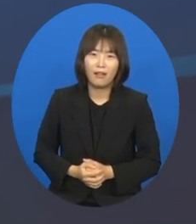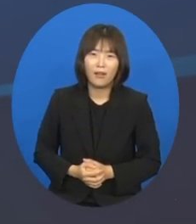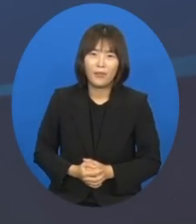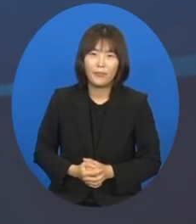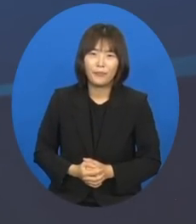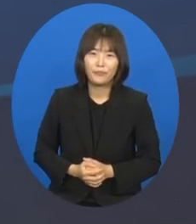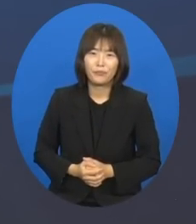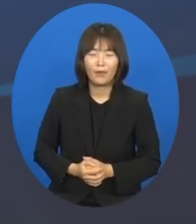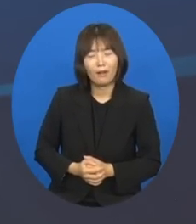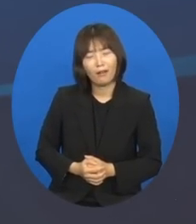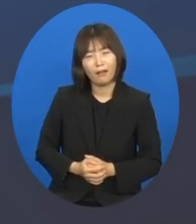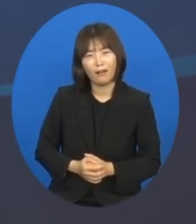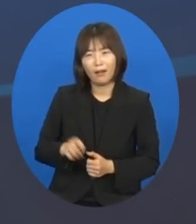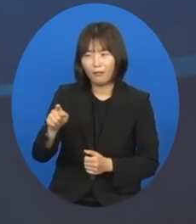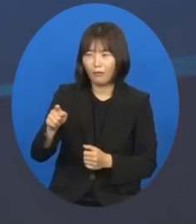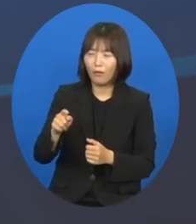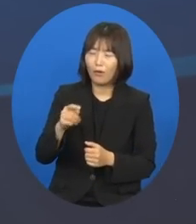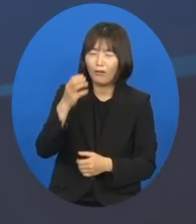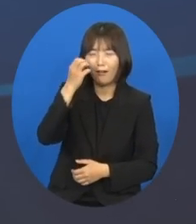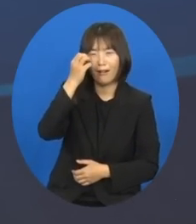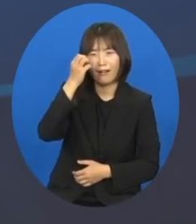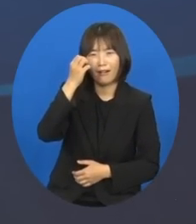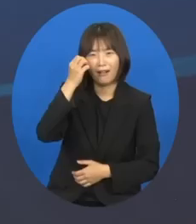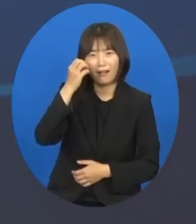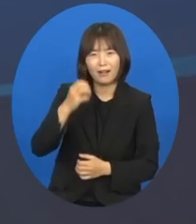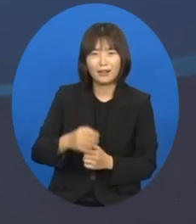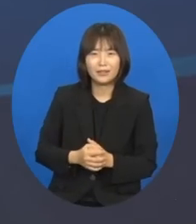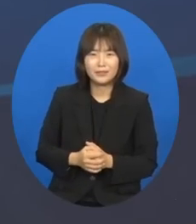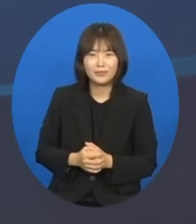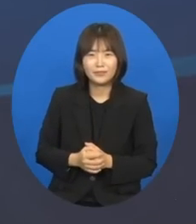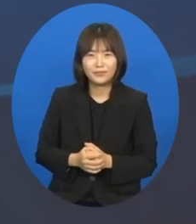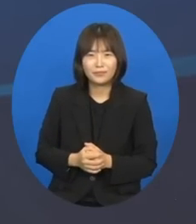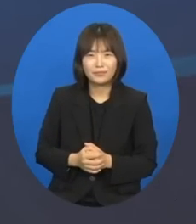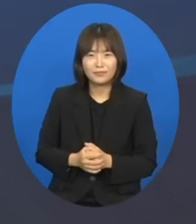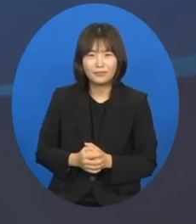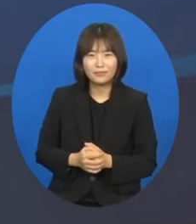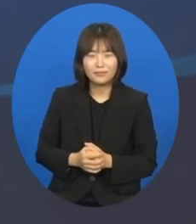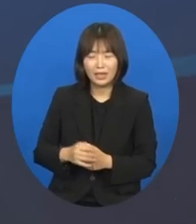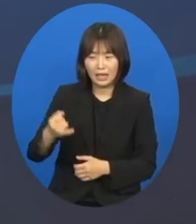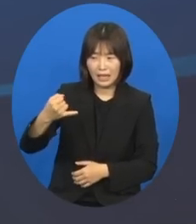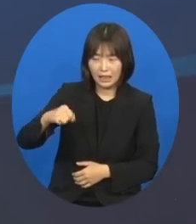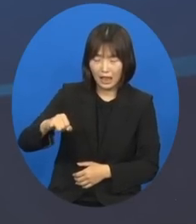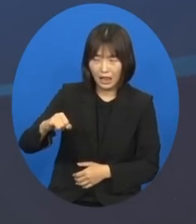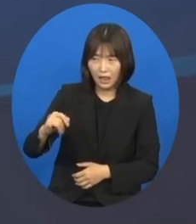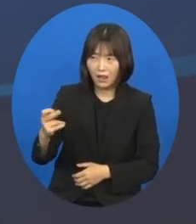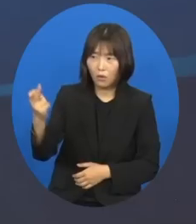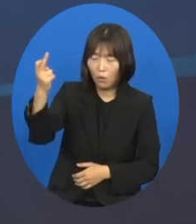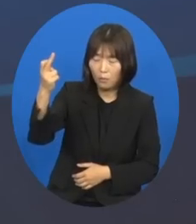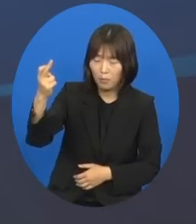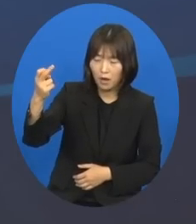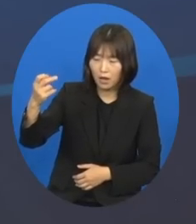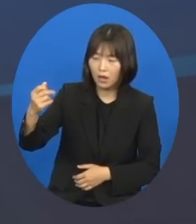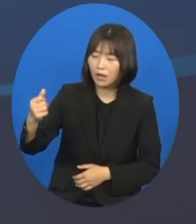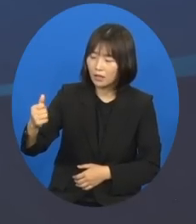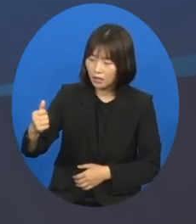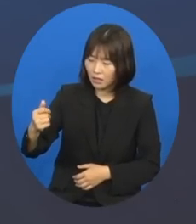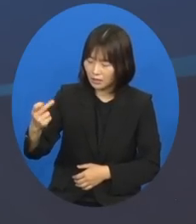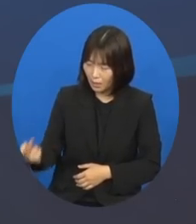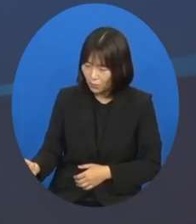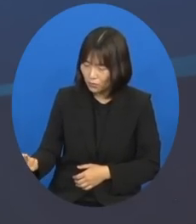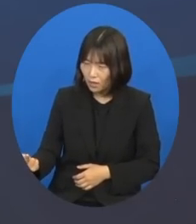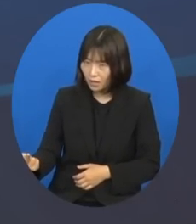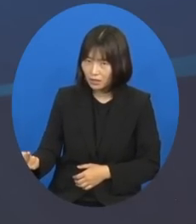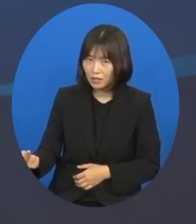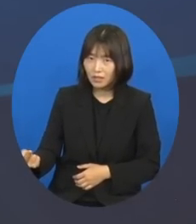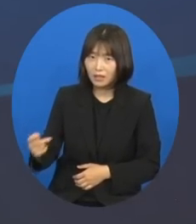사람이 끼어 맞출래야 끼워 맞출 수가 있겠습니까 어떻게 딸이 하나고 남동생이 하나 있고 오빠가 하나 있는데 남동생 이름이